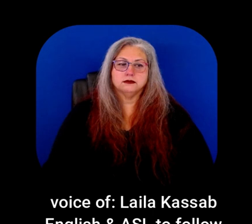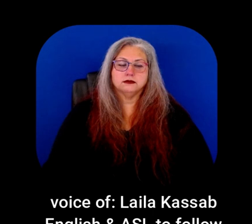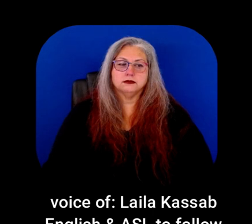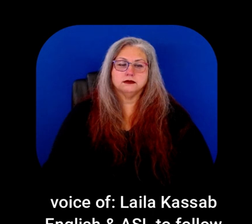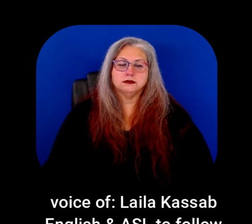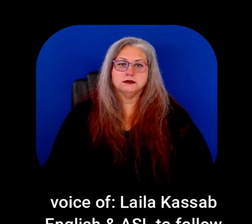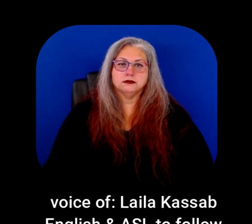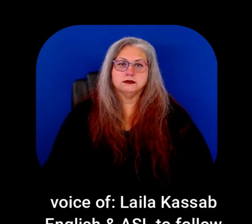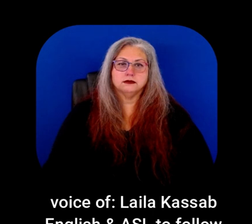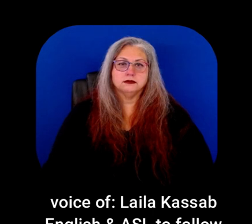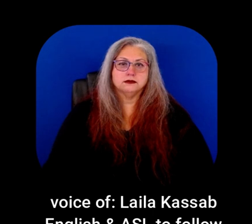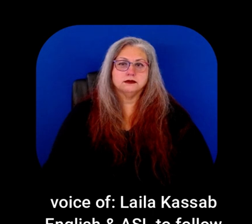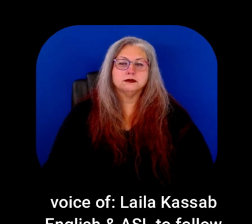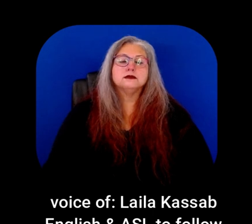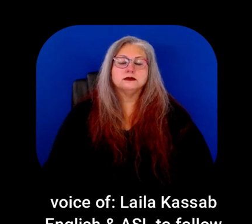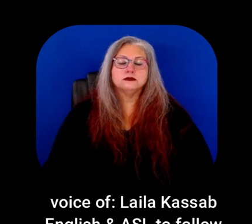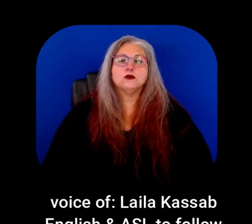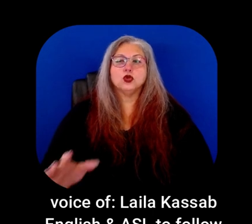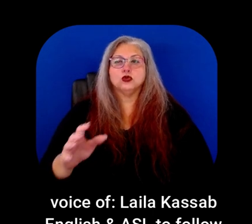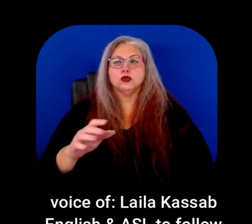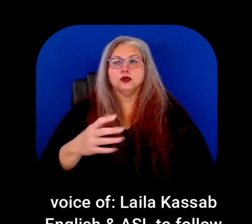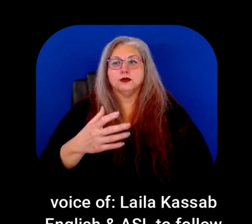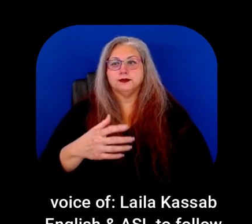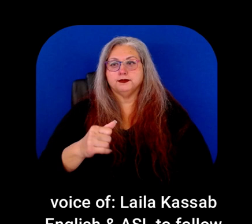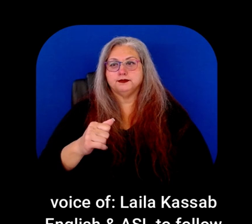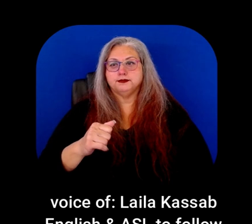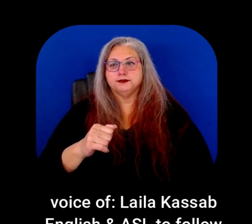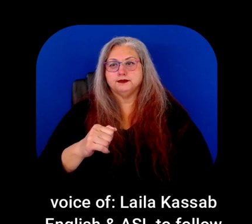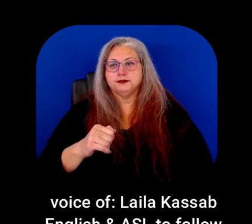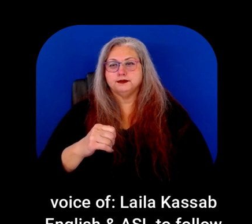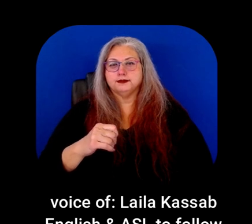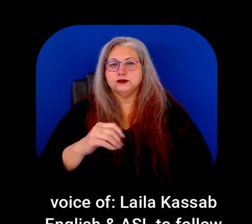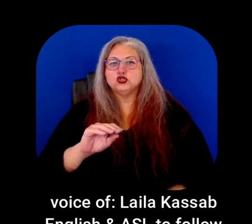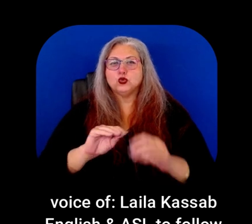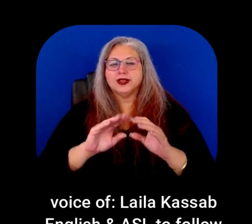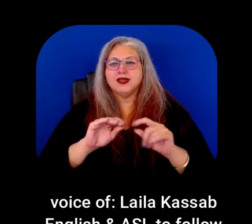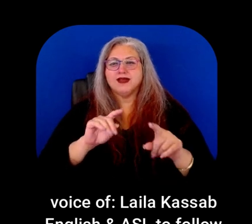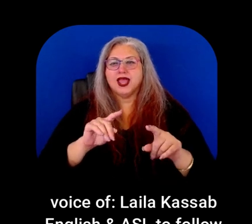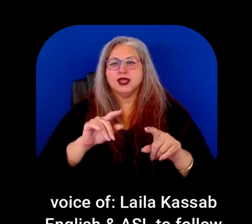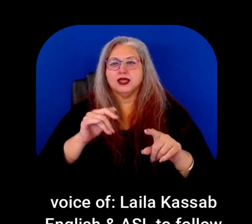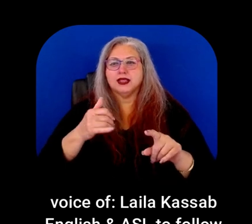هذا الظلم. اوكي سؤال بس قبل ما اكمل ليلى،